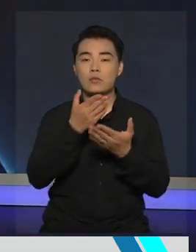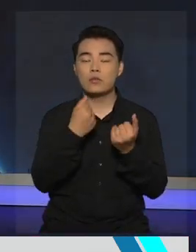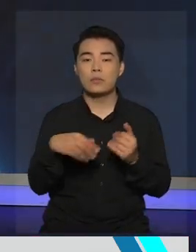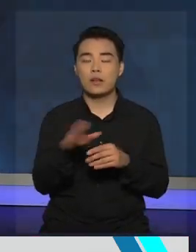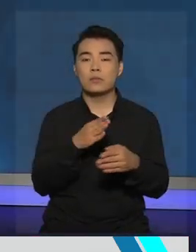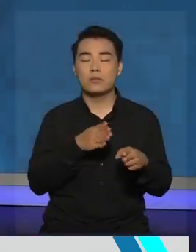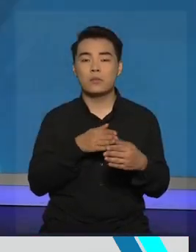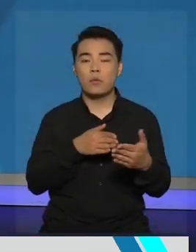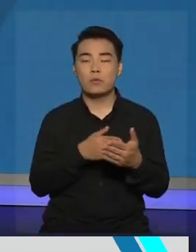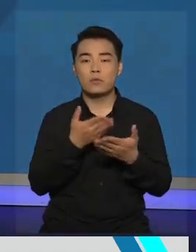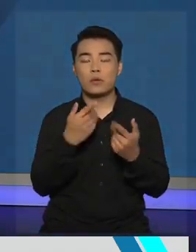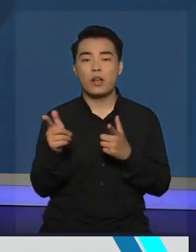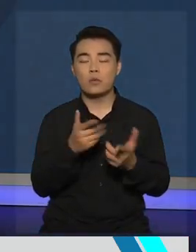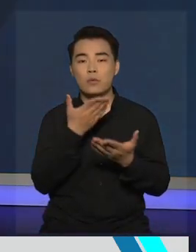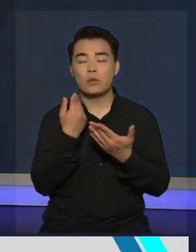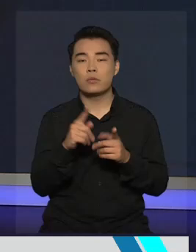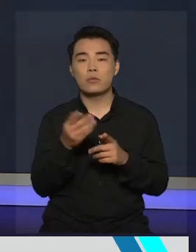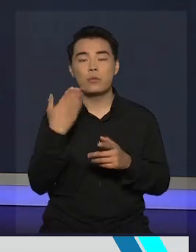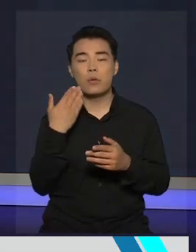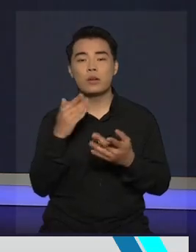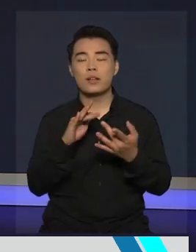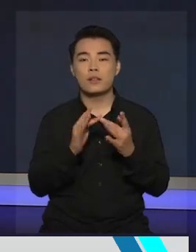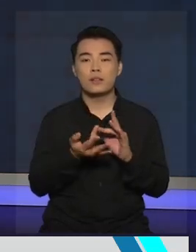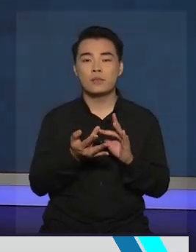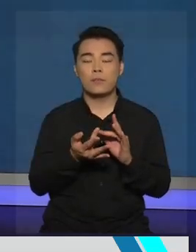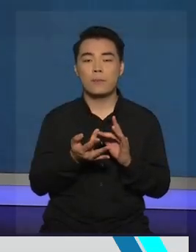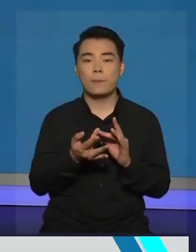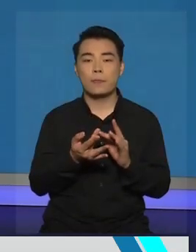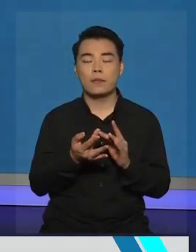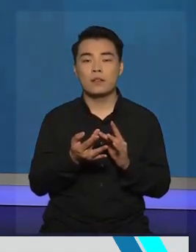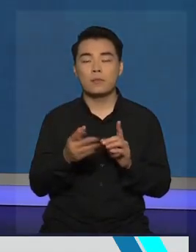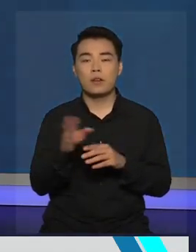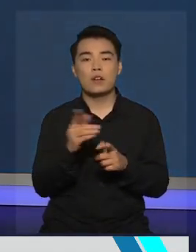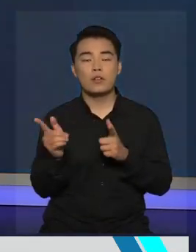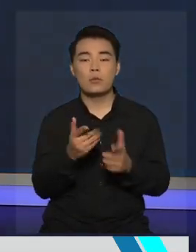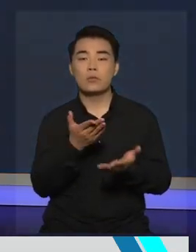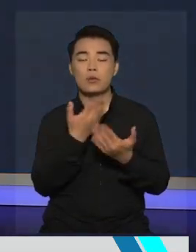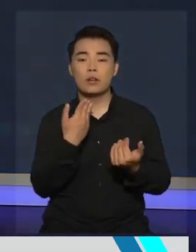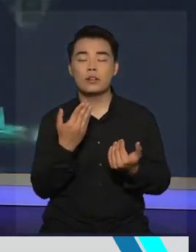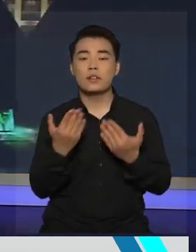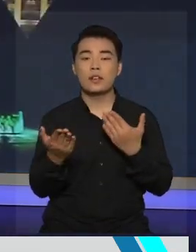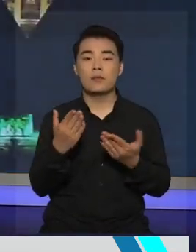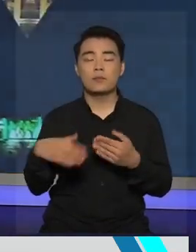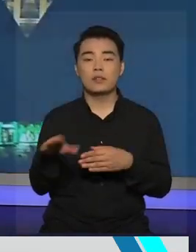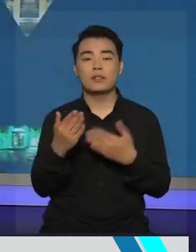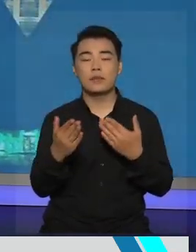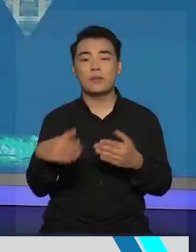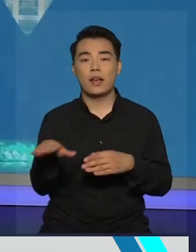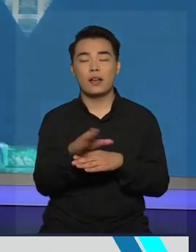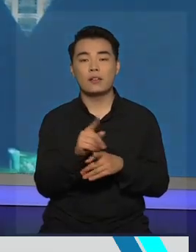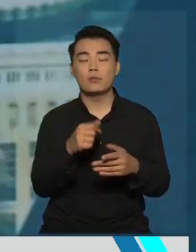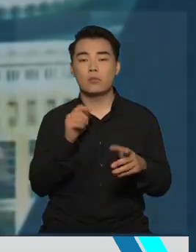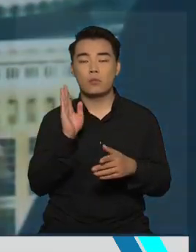технологически мы готовы к оцифровке любой отрасли. Не готова отрасль. Да? То есть прежде чем отрасль, значит,